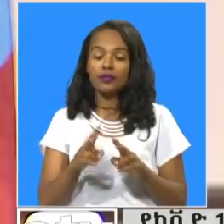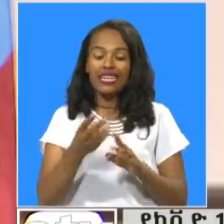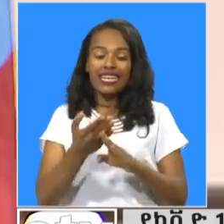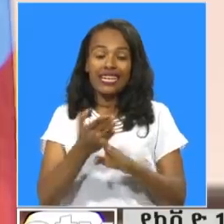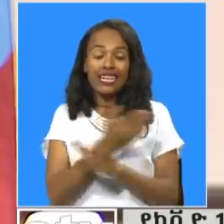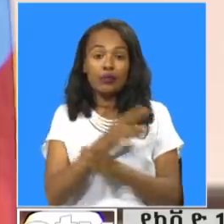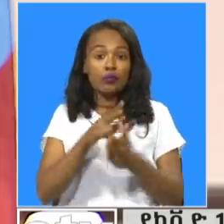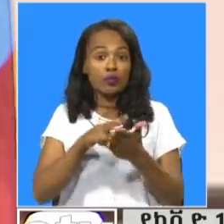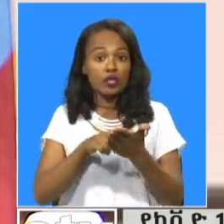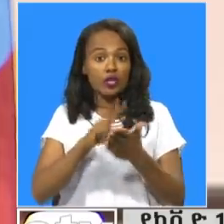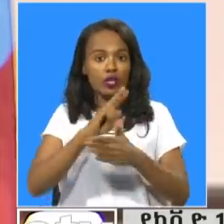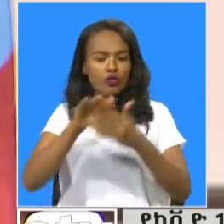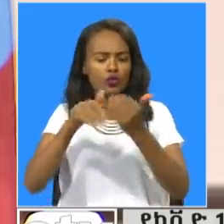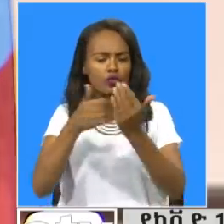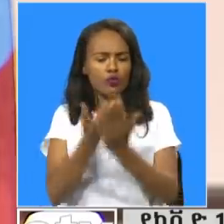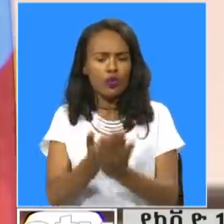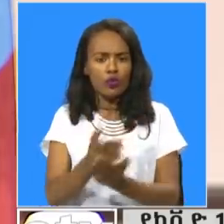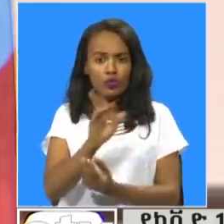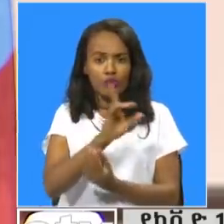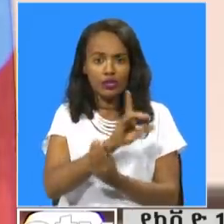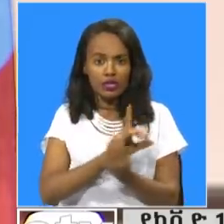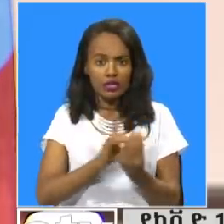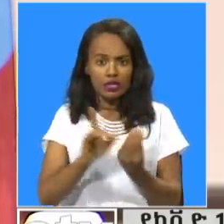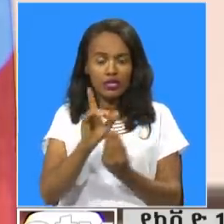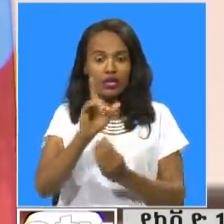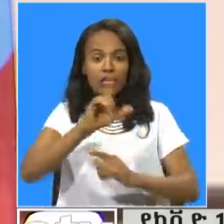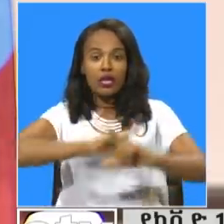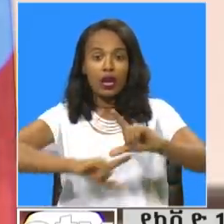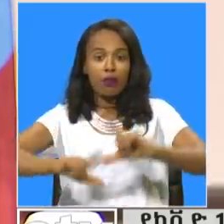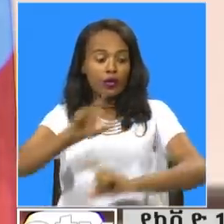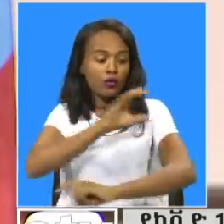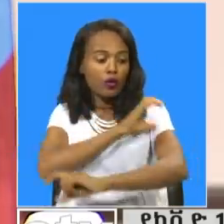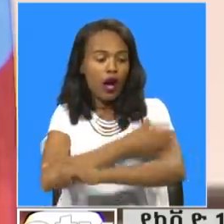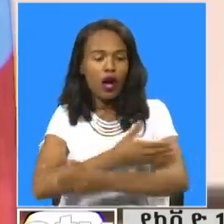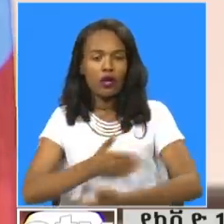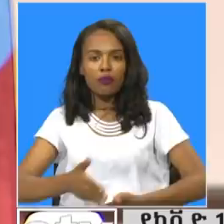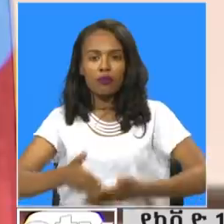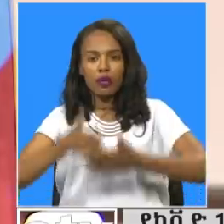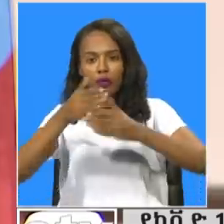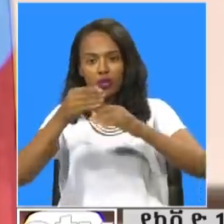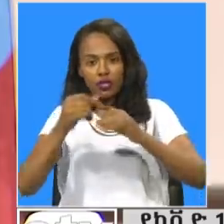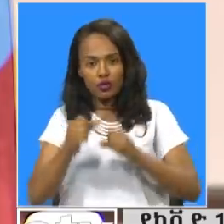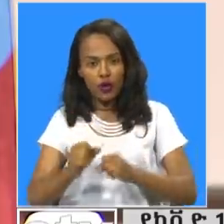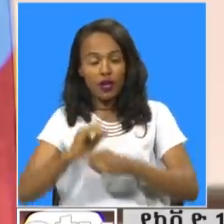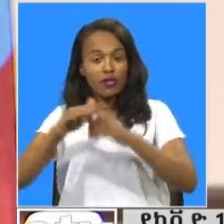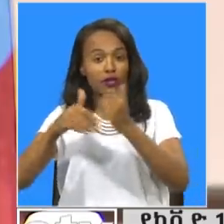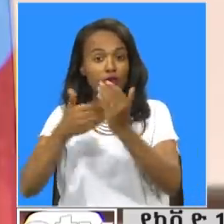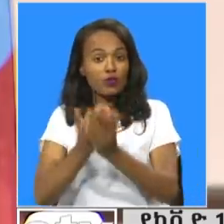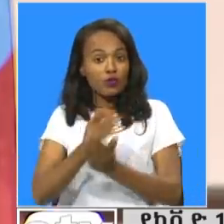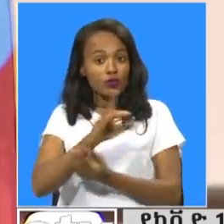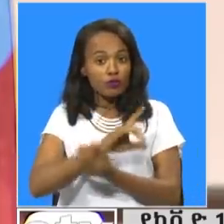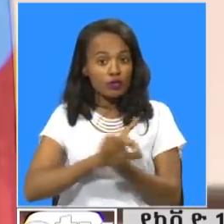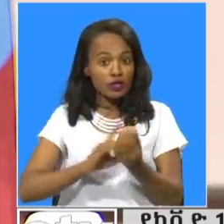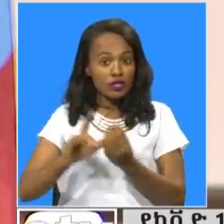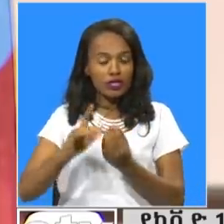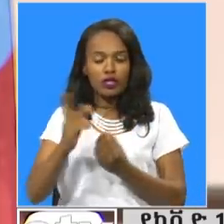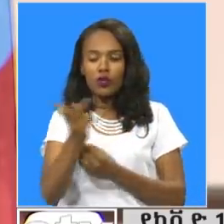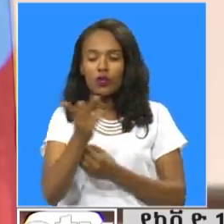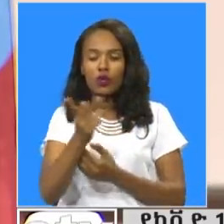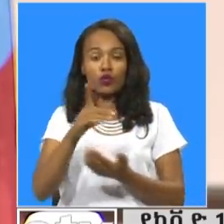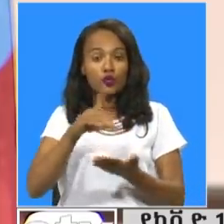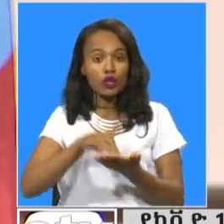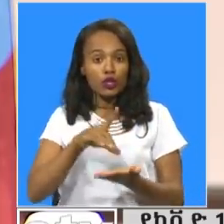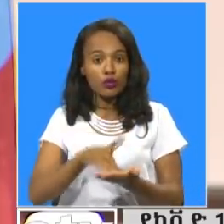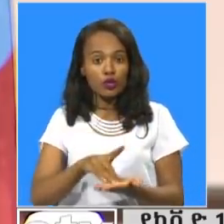ቀደም ሲል እንዳነሳሁት በሁሉም ክልል የላብራቶሪ አቅም መገንባት ተችሏል። ለሁሉም ክልል ለሁለቱም